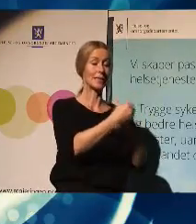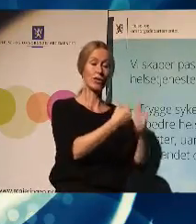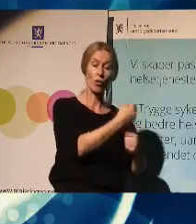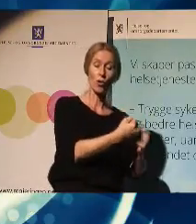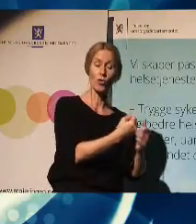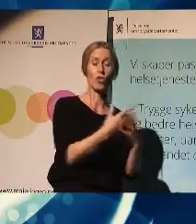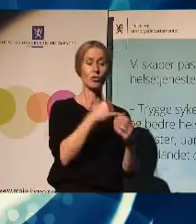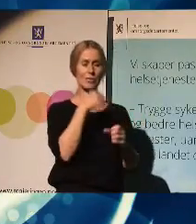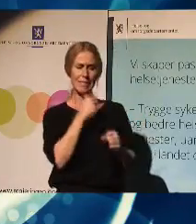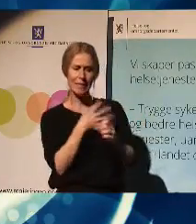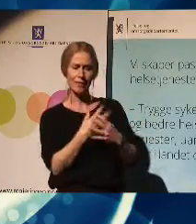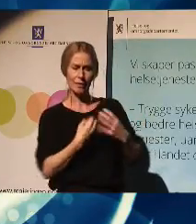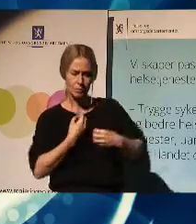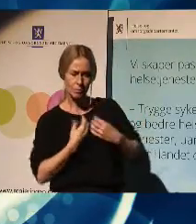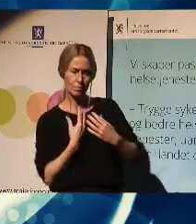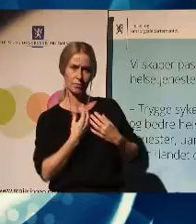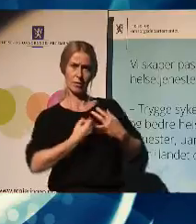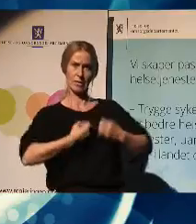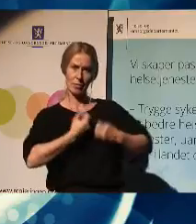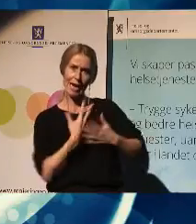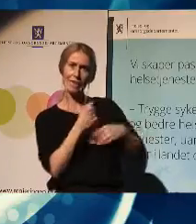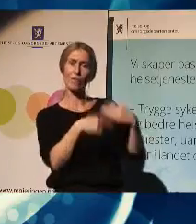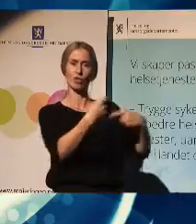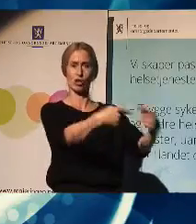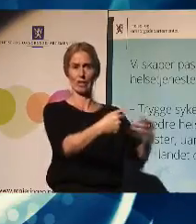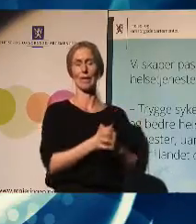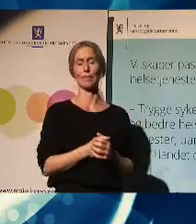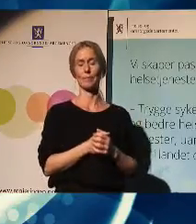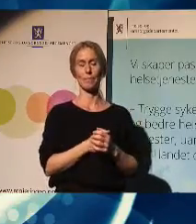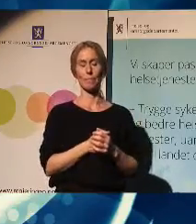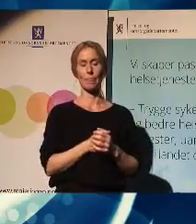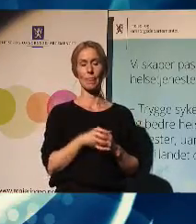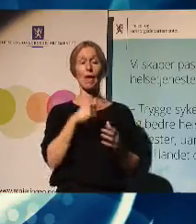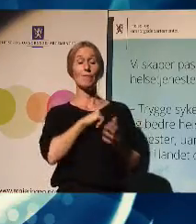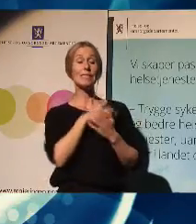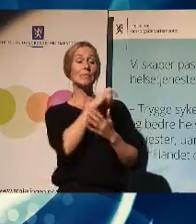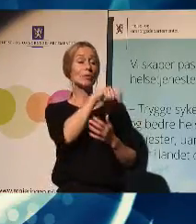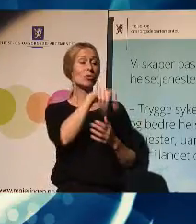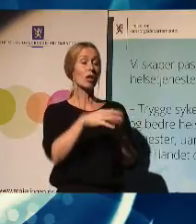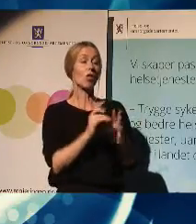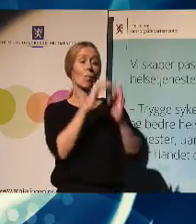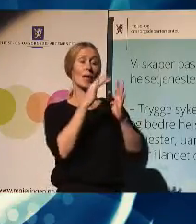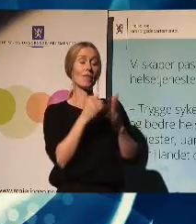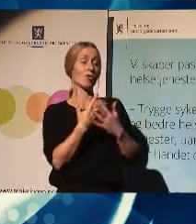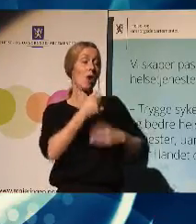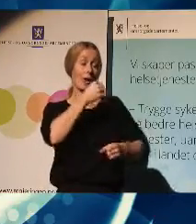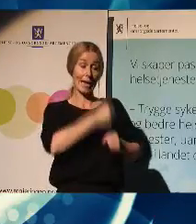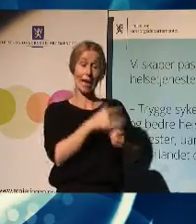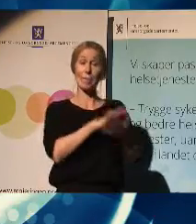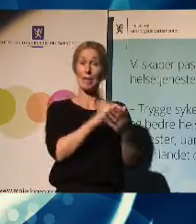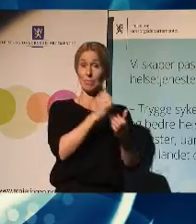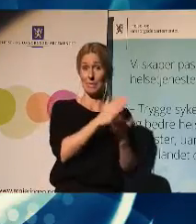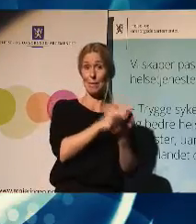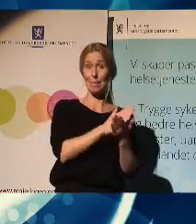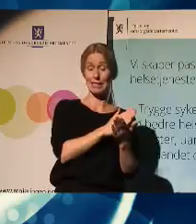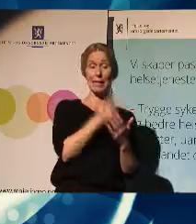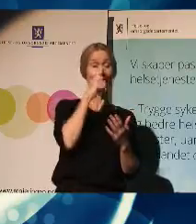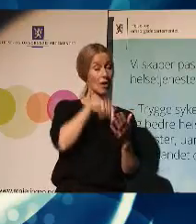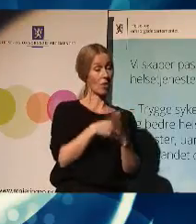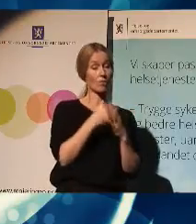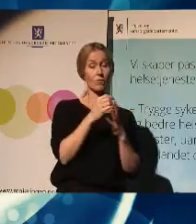at de motivert og inspirert til å fortsette. Dersom personalet opplever å ha en reell medbestemmelse, kan det føre til